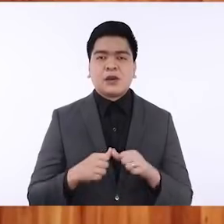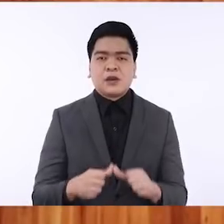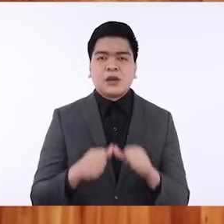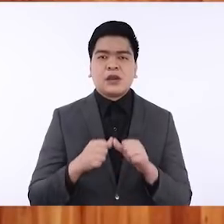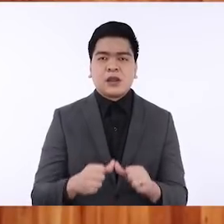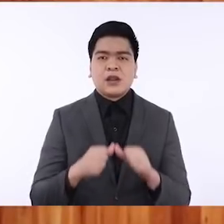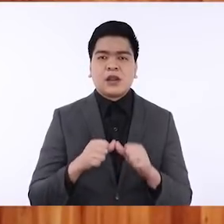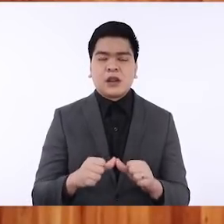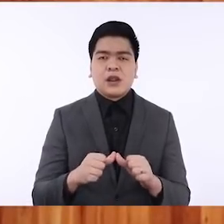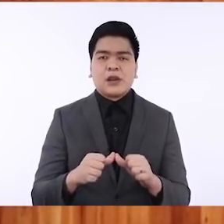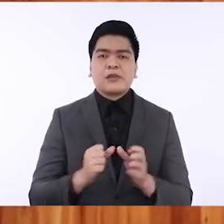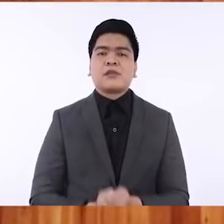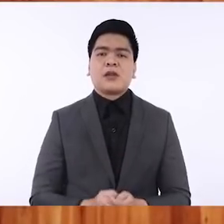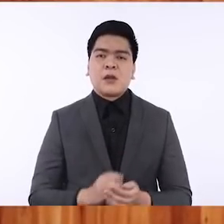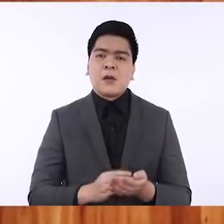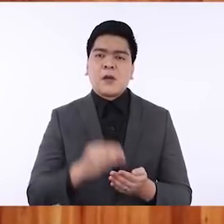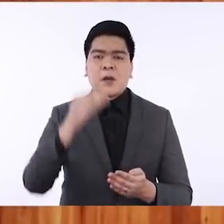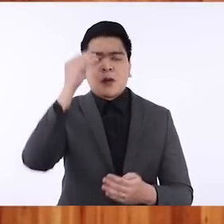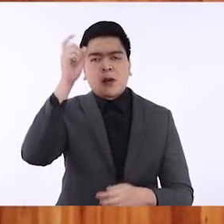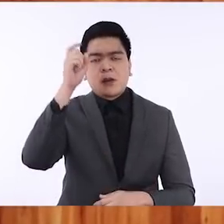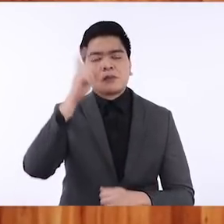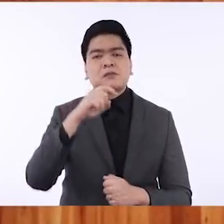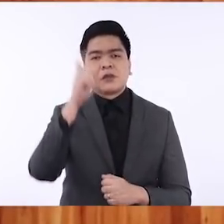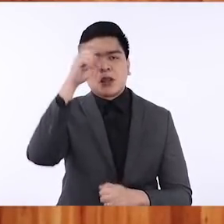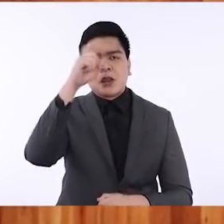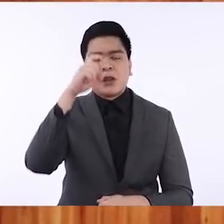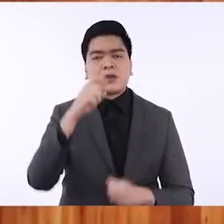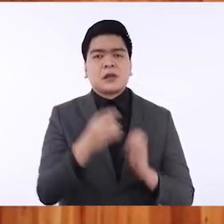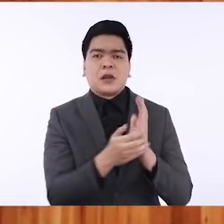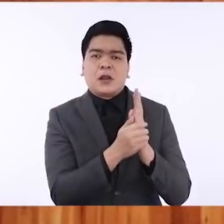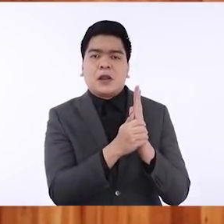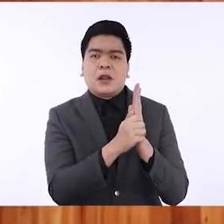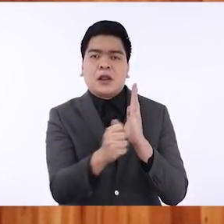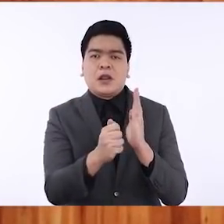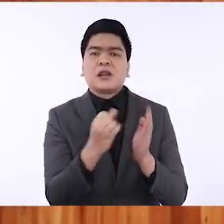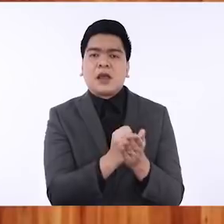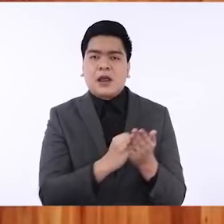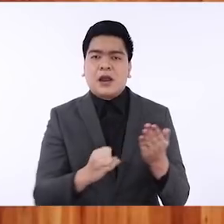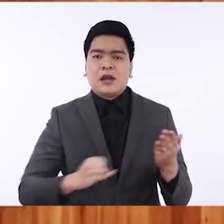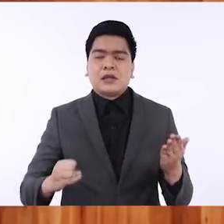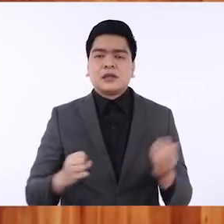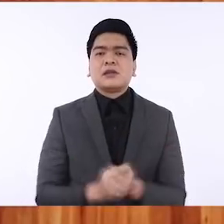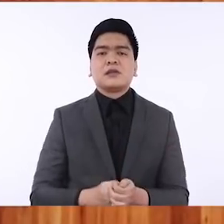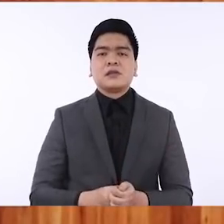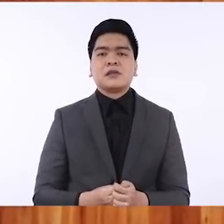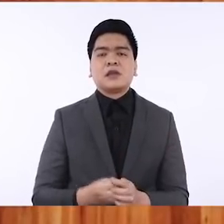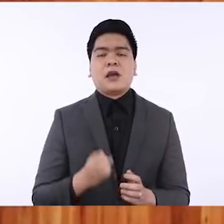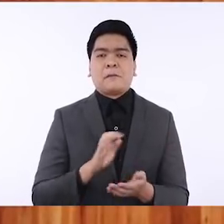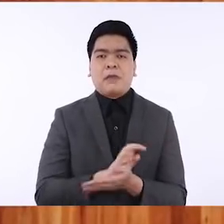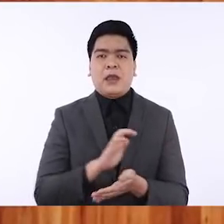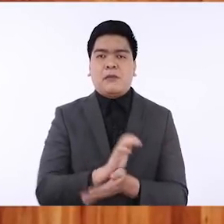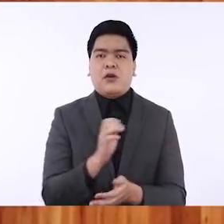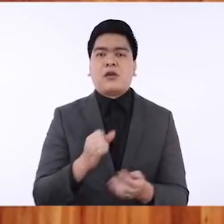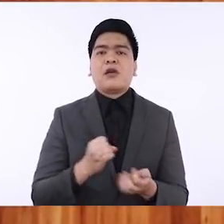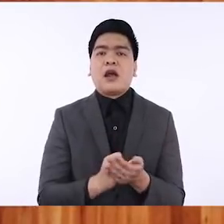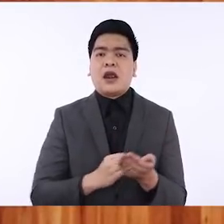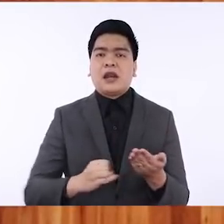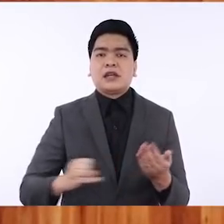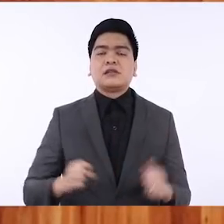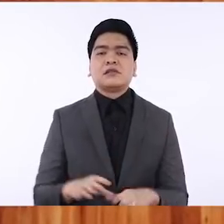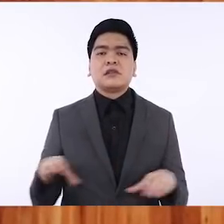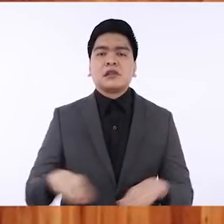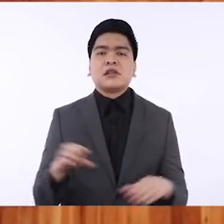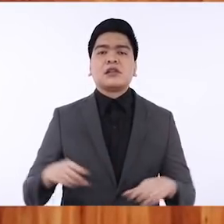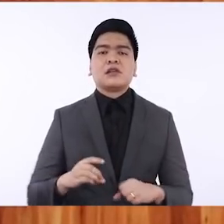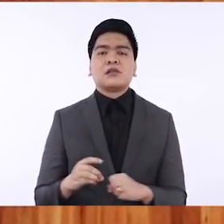ang pagtuklas ng mga nasa kapisan ng binhi sa kanilang talento sa sining sa isinagawang paper mosaic activity sa distrito